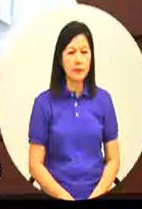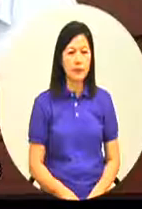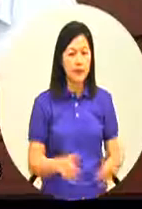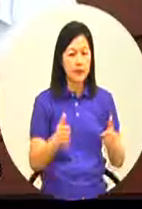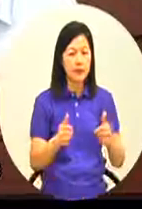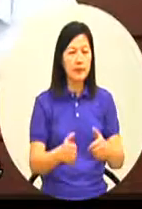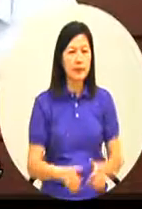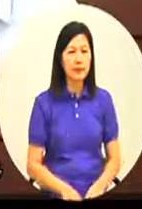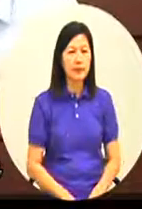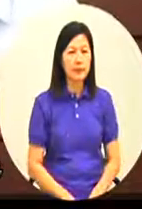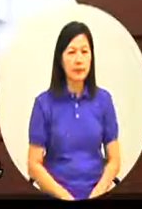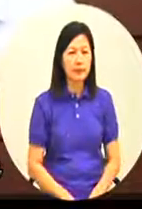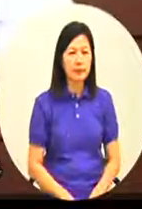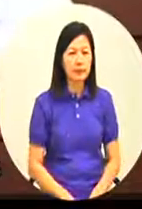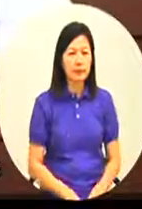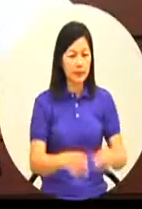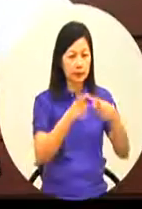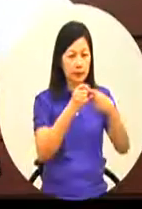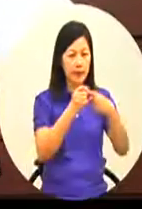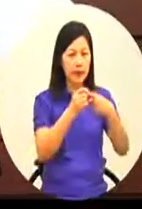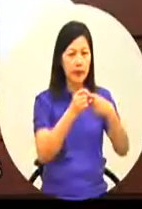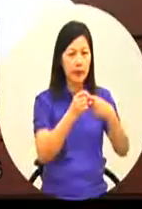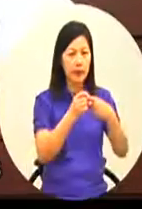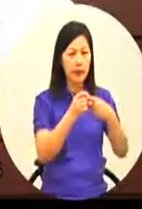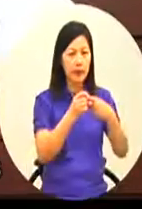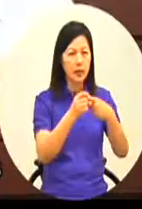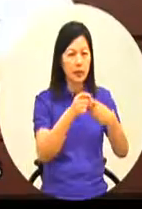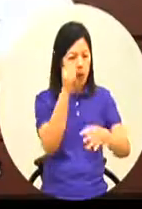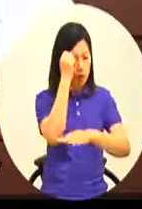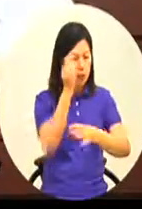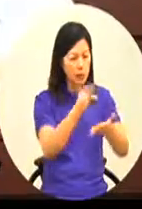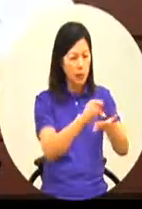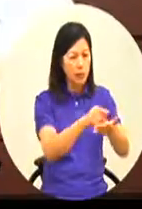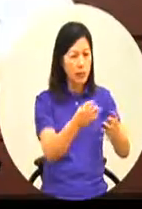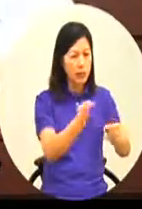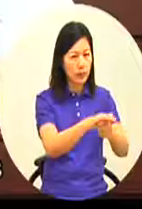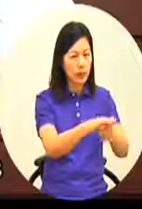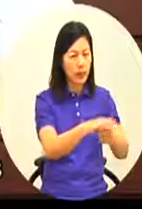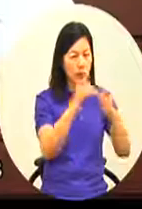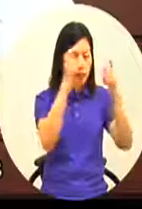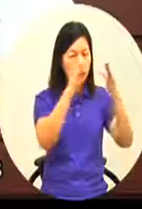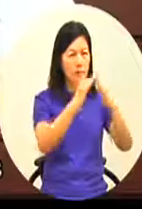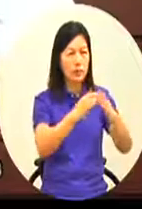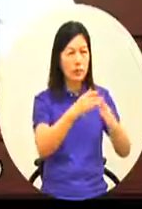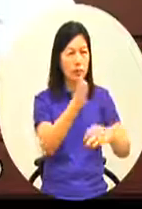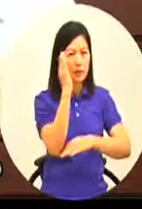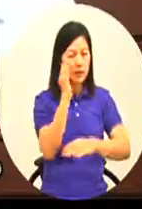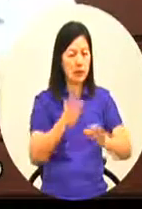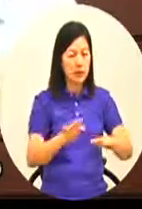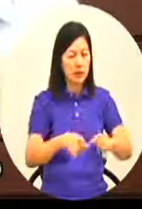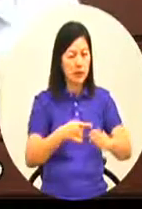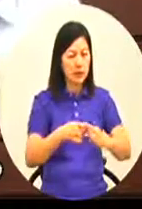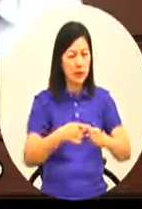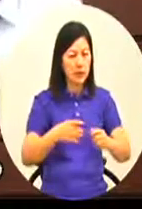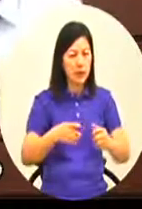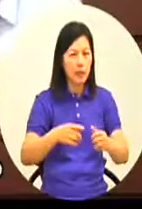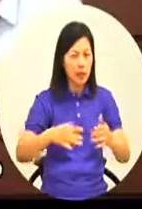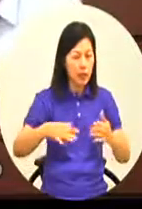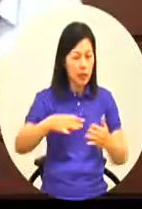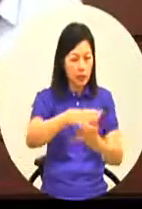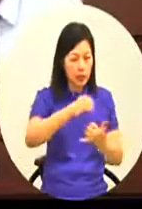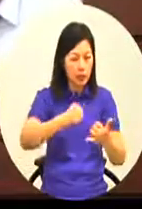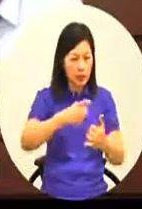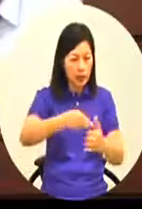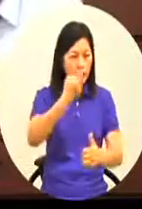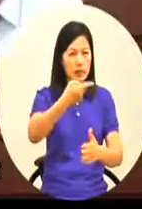员。针对高议员第一个问题问到租金补贴，事实上那个我们高雄市政府今年算是率全国首例，那我们在